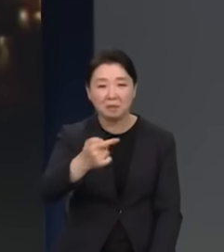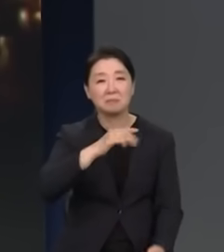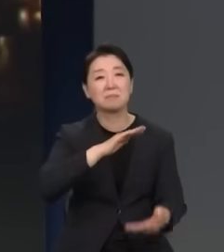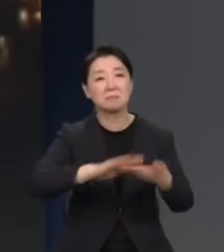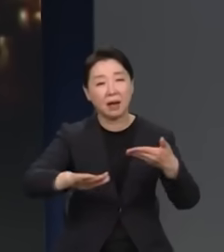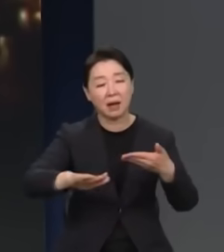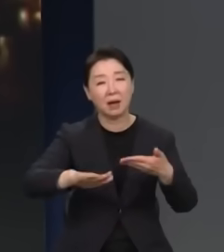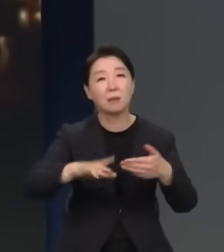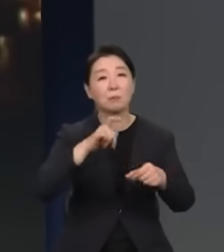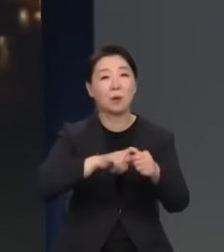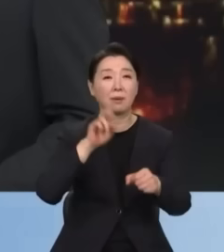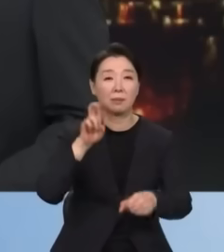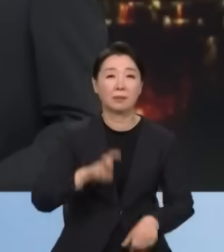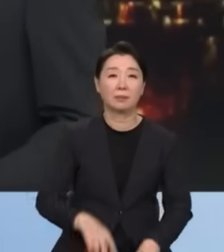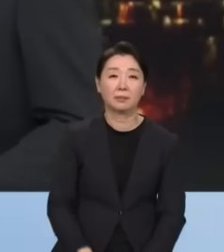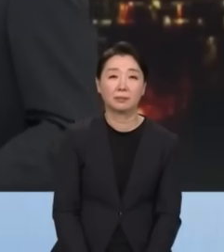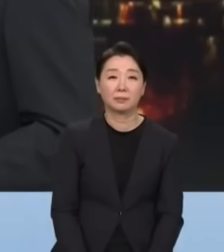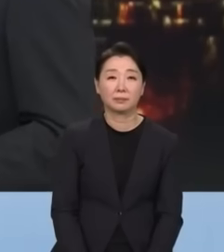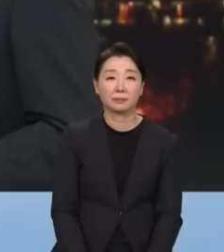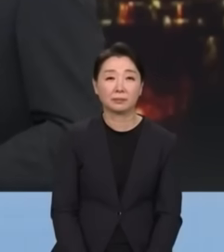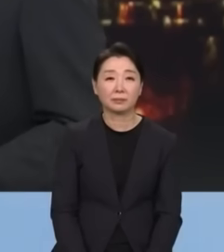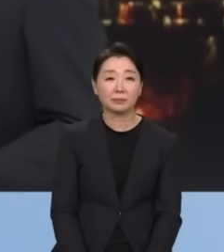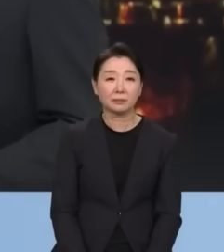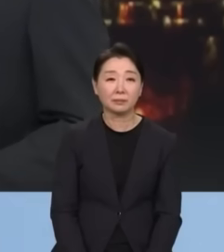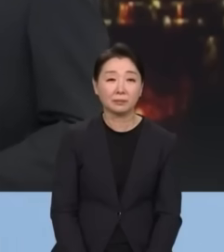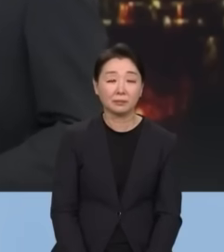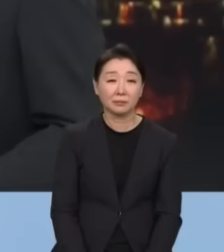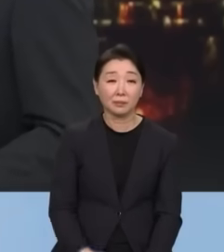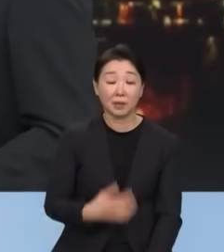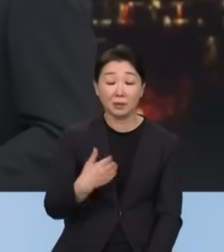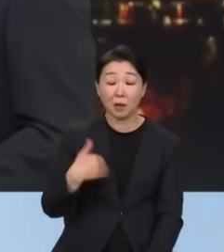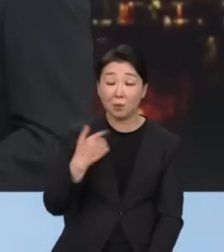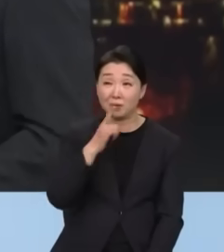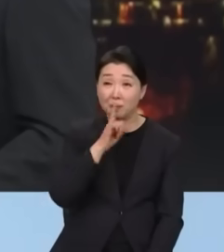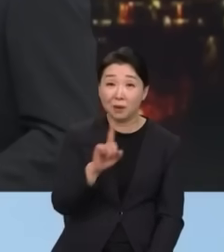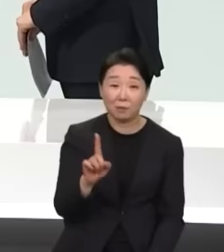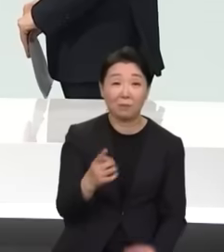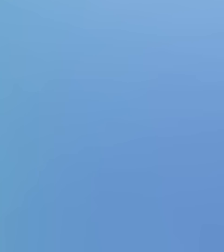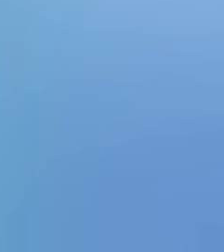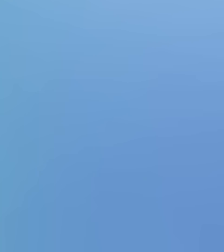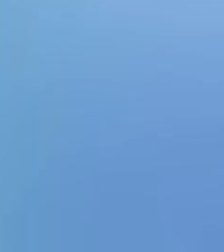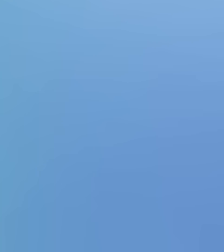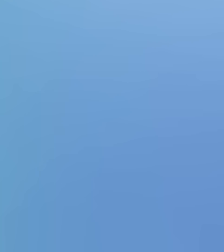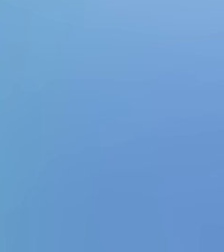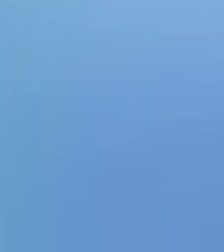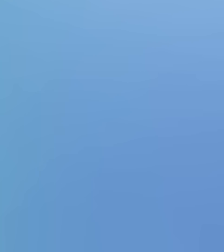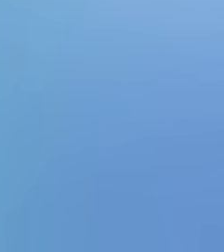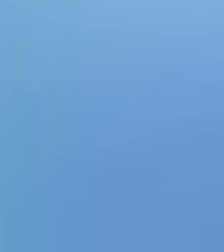정치권에서는 나오고 있습니다. 네. 제가 몰랐던 사투리가 꽤 많았네요.